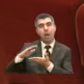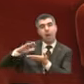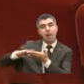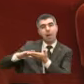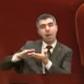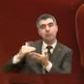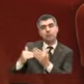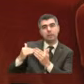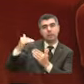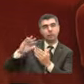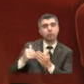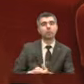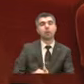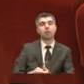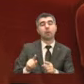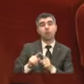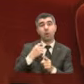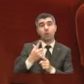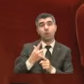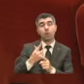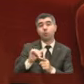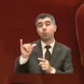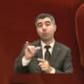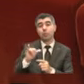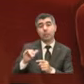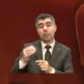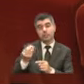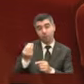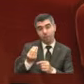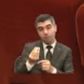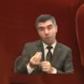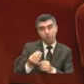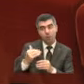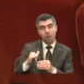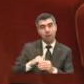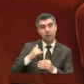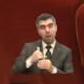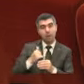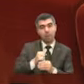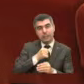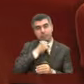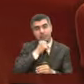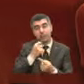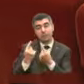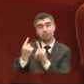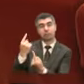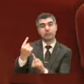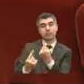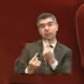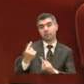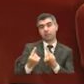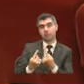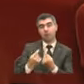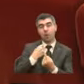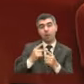ثم بالأعمار، لأن يمكن تكلم على إعاقة عميقة، ولكن في أي عمر من الأعمار. وكتعرفوا بأن الإعاقة اليوم في الإحصائيات الوطنية أحياناً